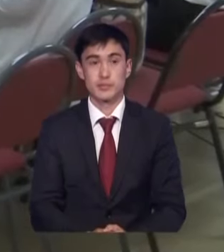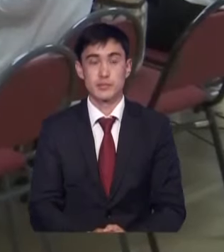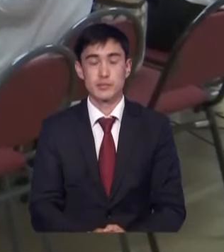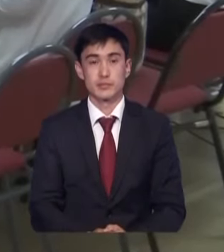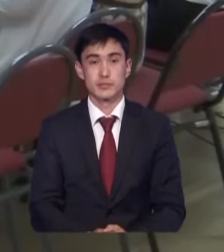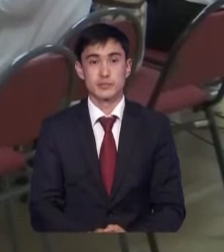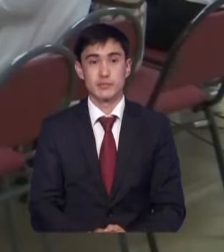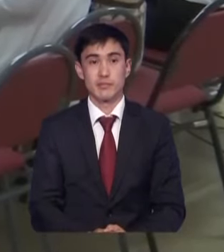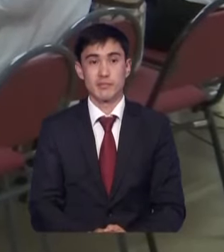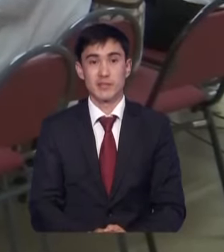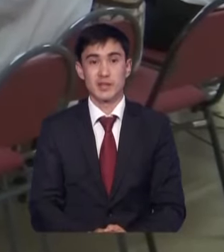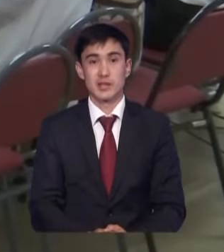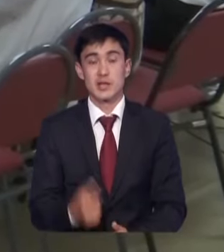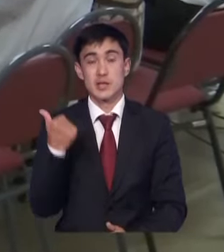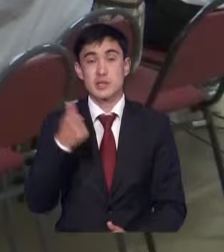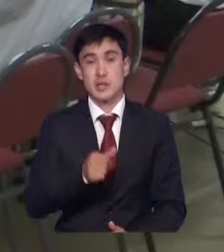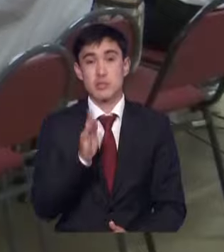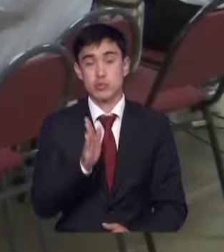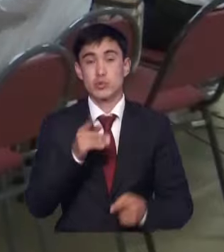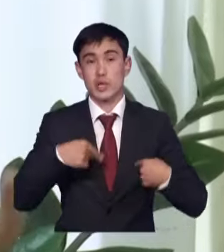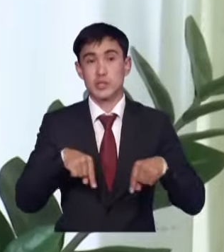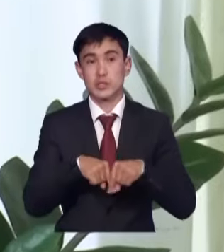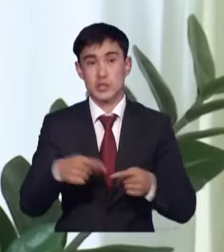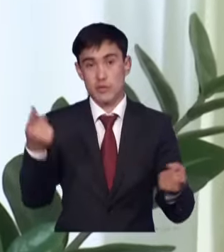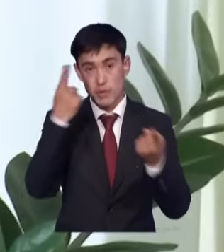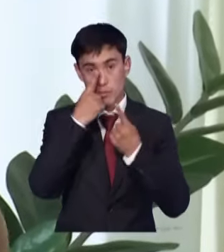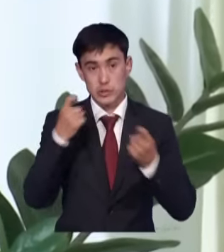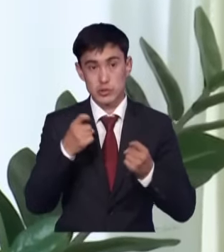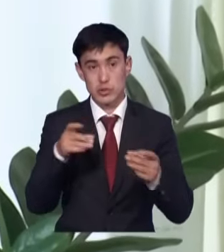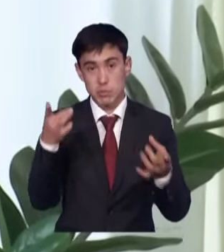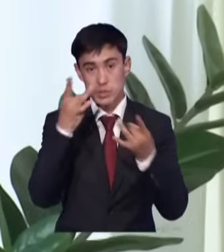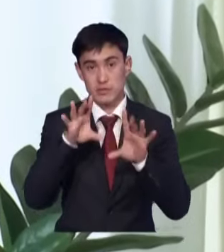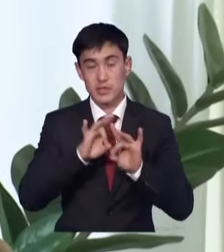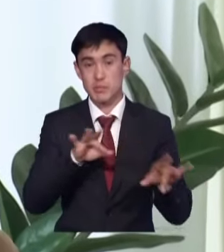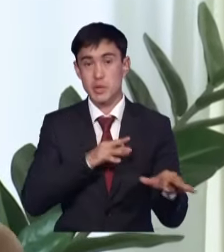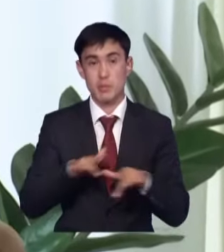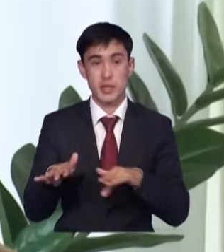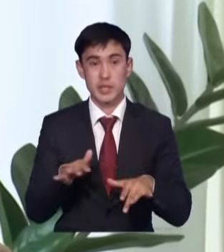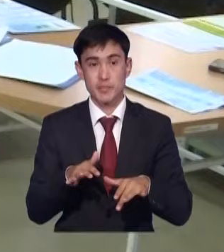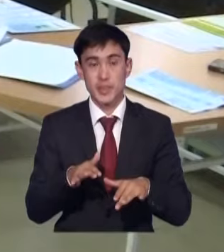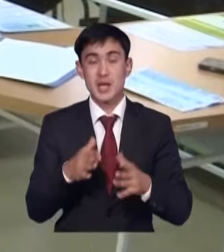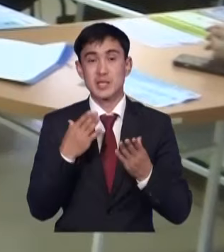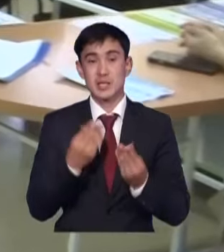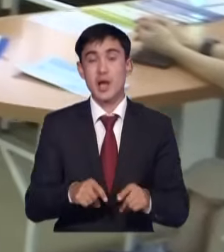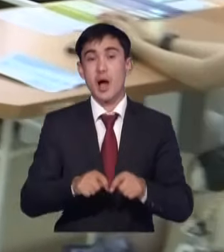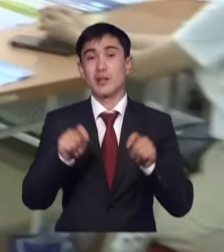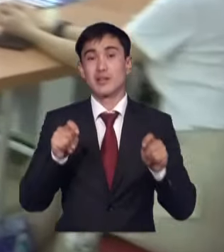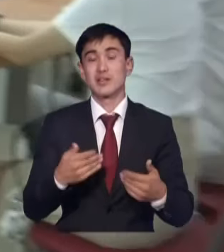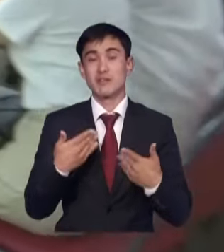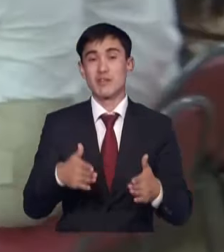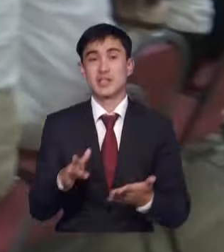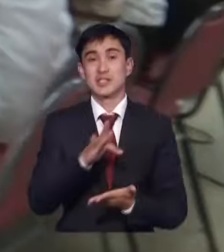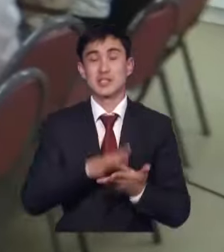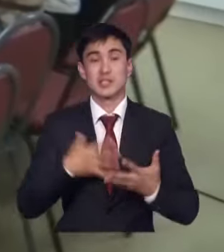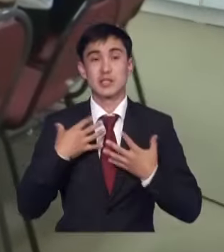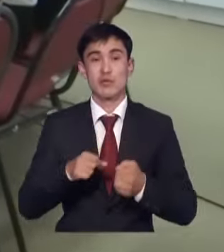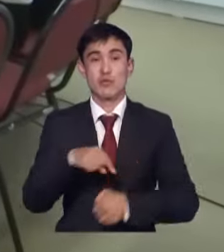Стоит отметить, что в рамках недели будут организованы информационно-просветительские мероприятия, дни открытых дверей в центрах здоровья